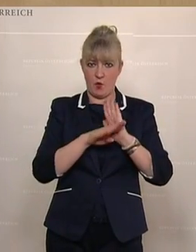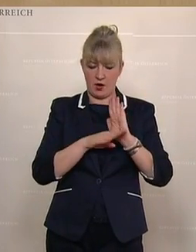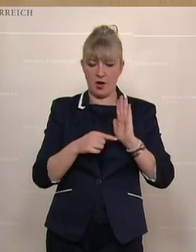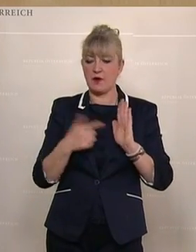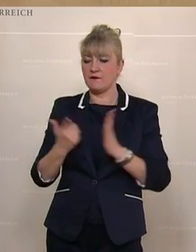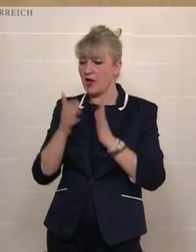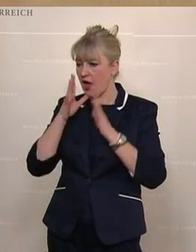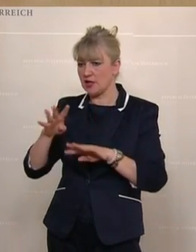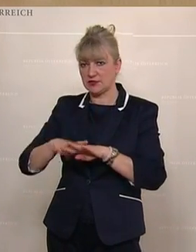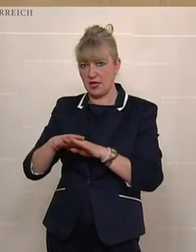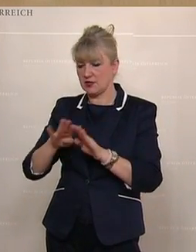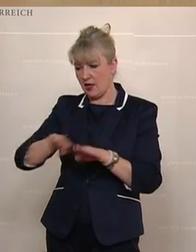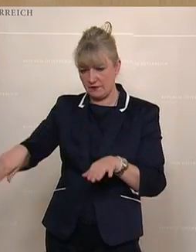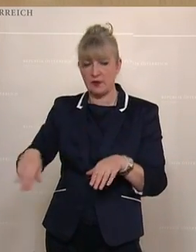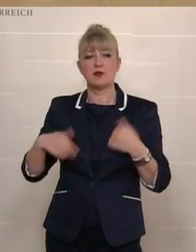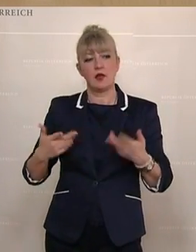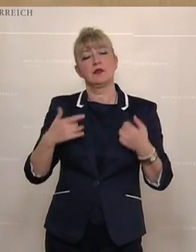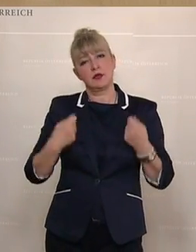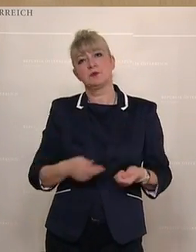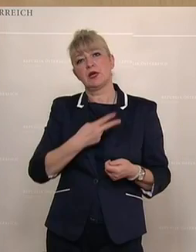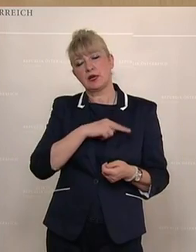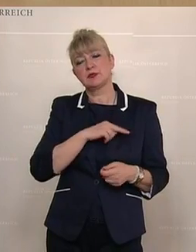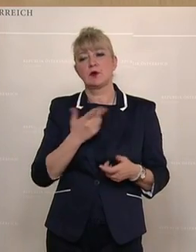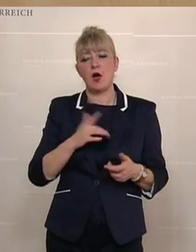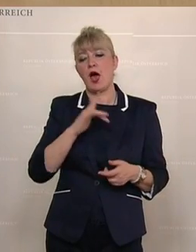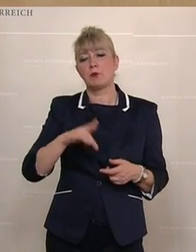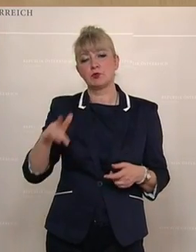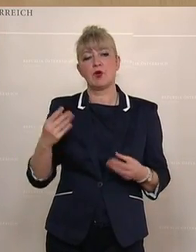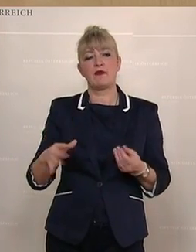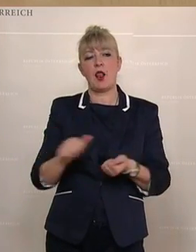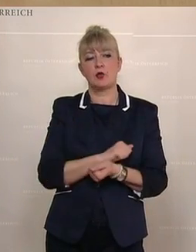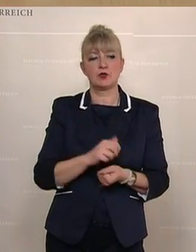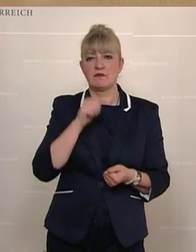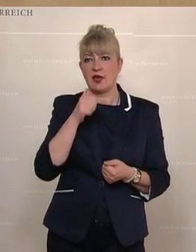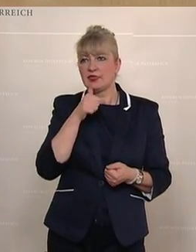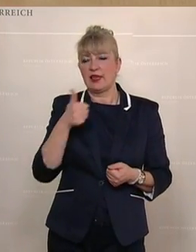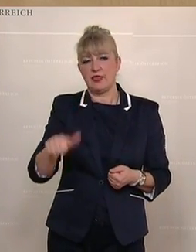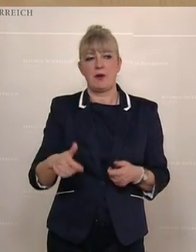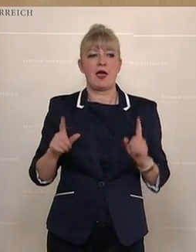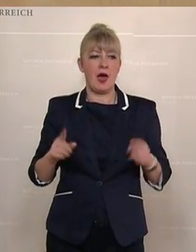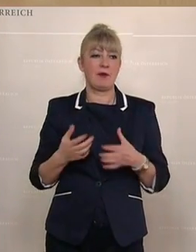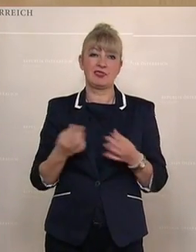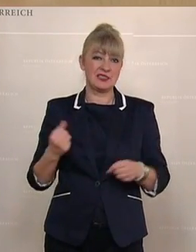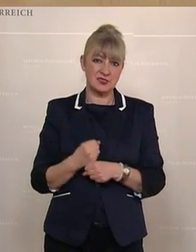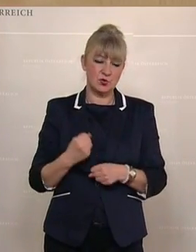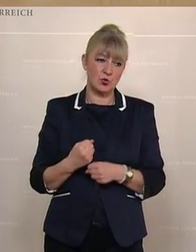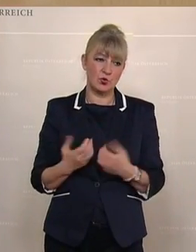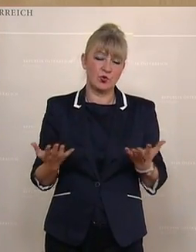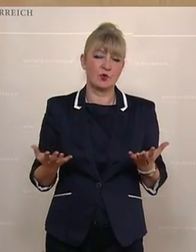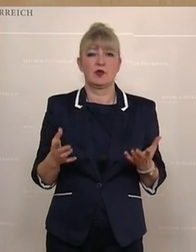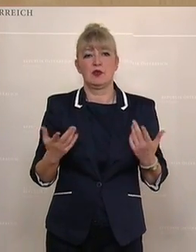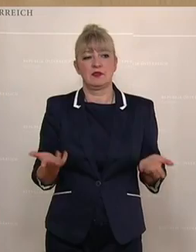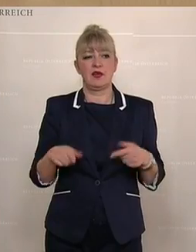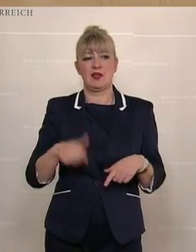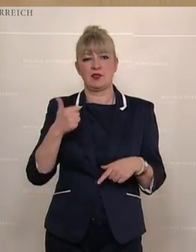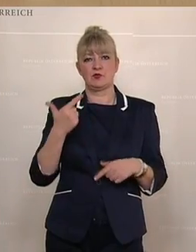Netz entfernt wird, dann gibt es vielleicht auch ein Risiko, dass da oder dort was gelöscht wird, das nicht darunter fällt. Aber gar nichts zu tun, das kann wohl